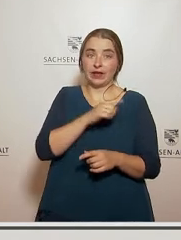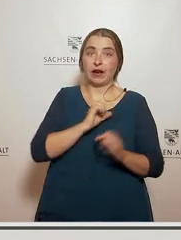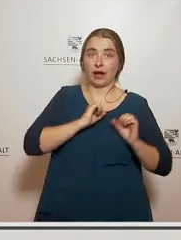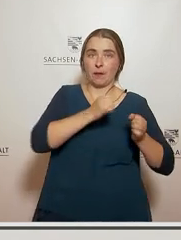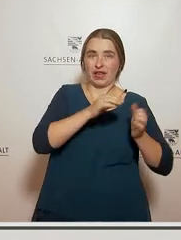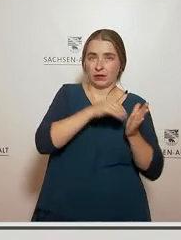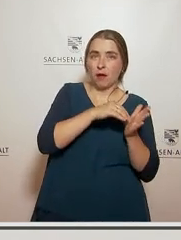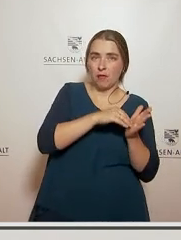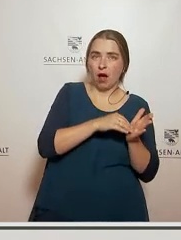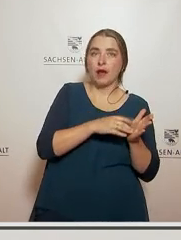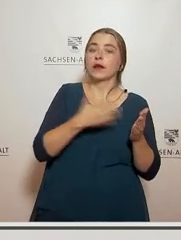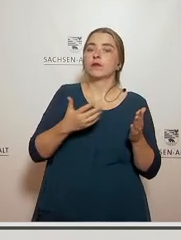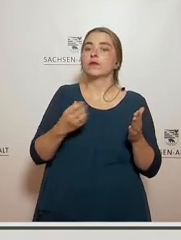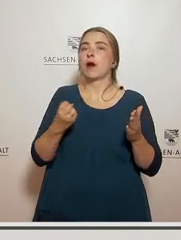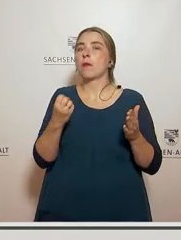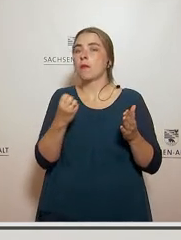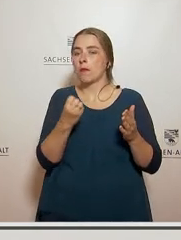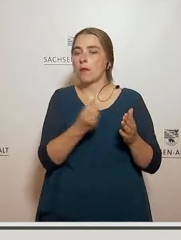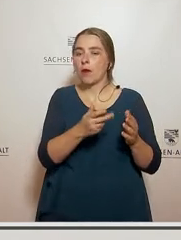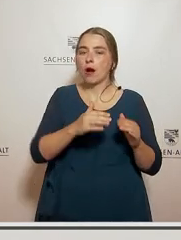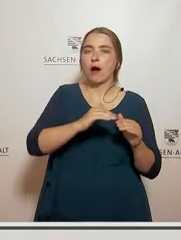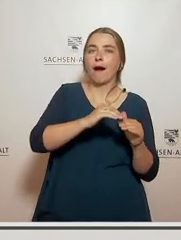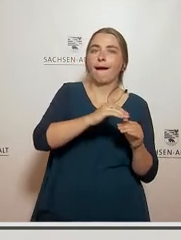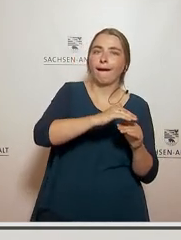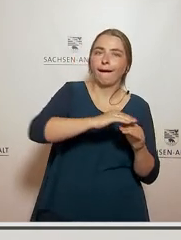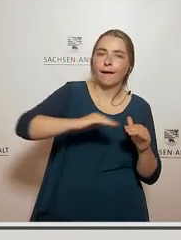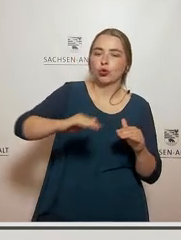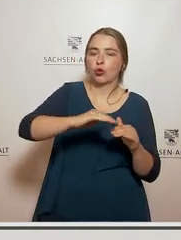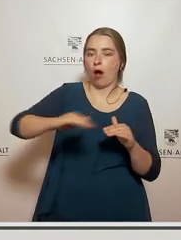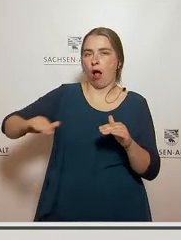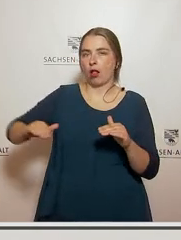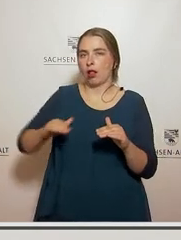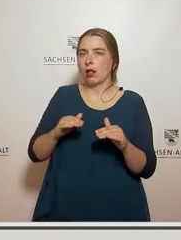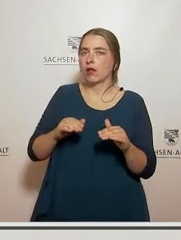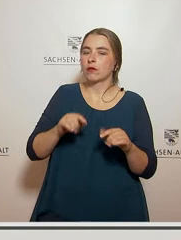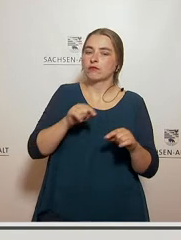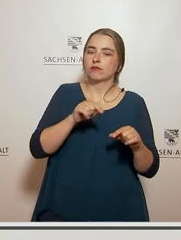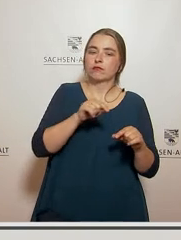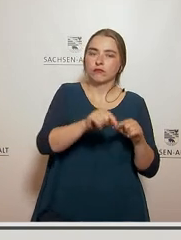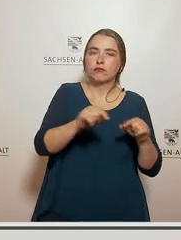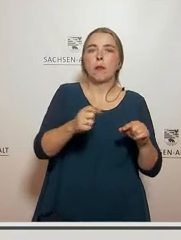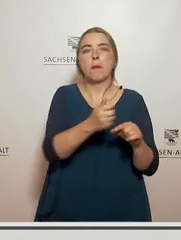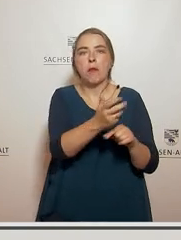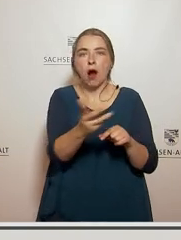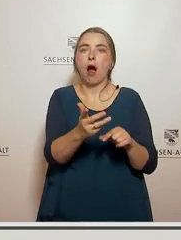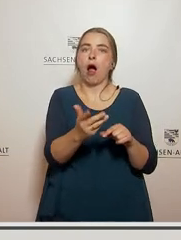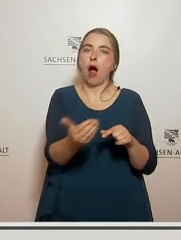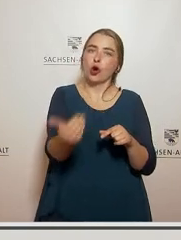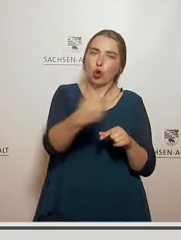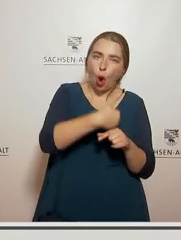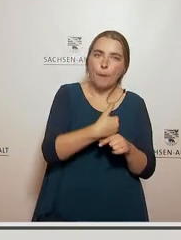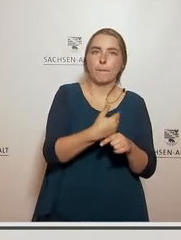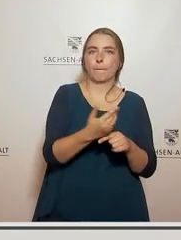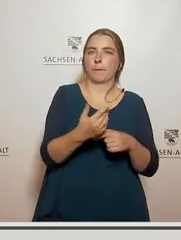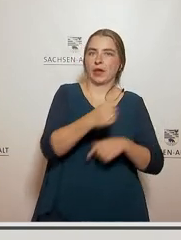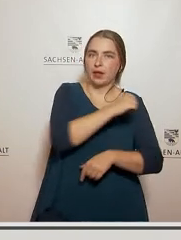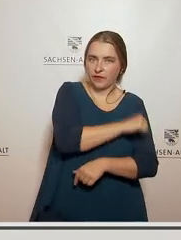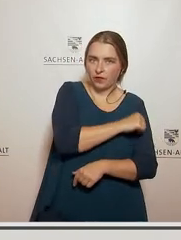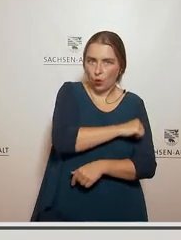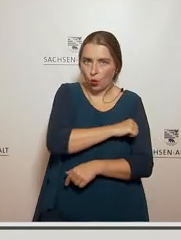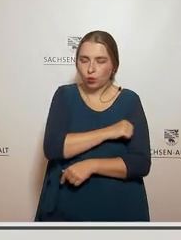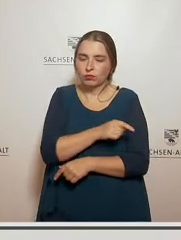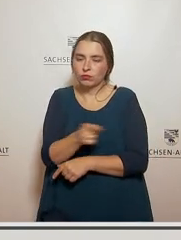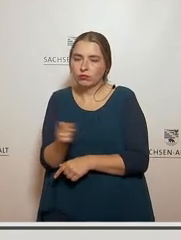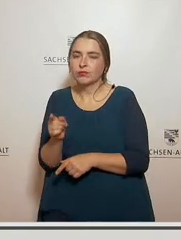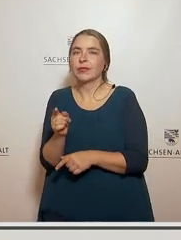sehr unterschiedlich gelaufen hinsichtlich Personen, die man noch mal abholen konnte. Und wir haben nur festgestellt, wir müssen den Menschen